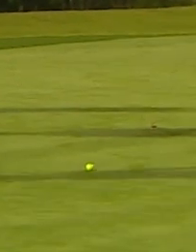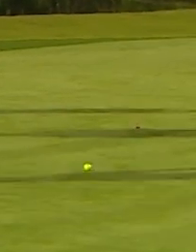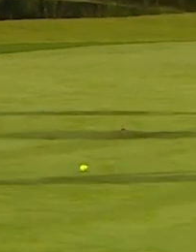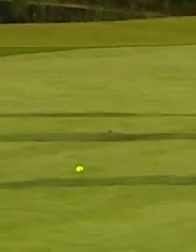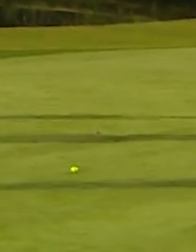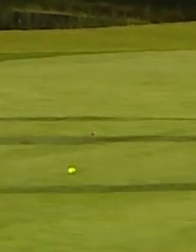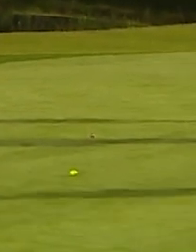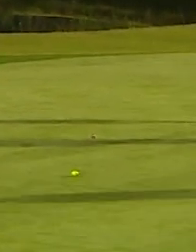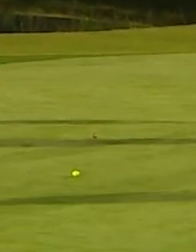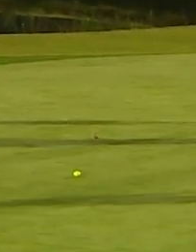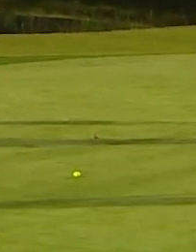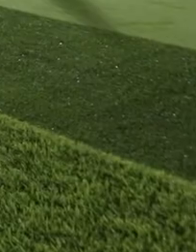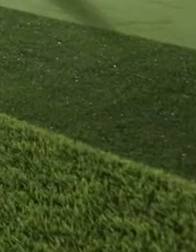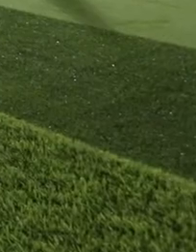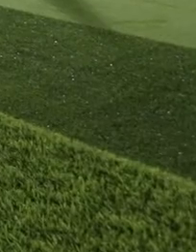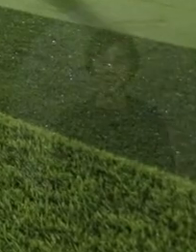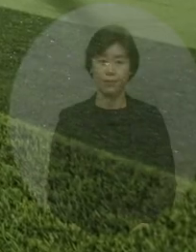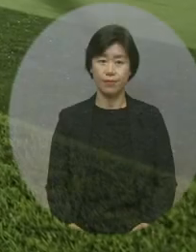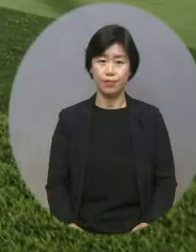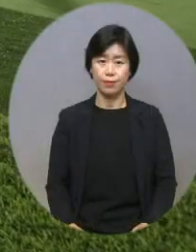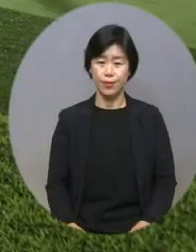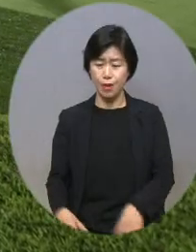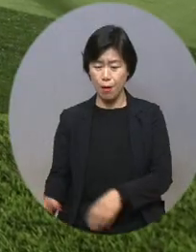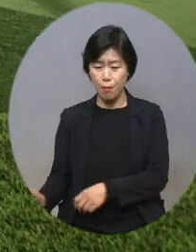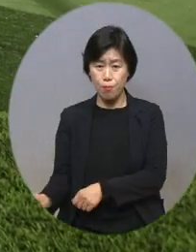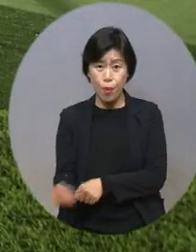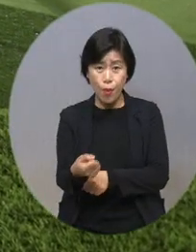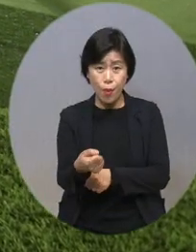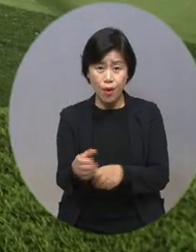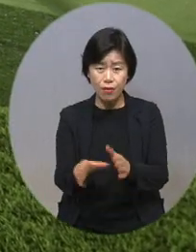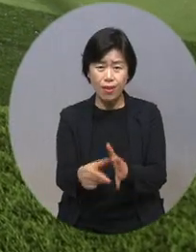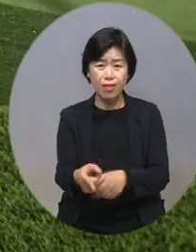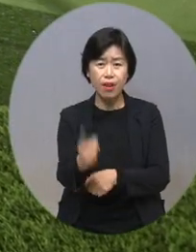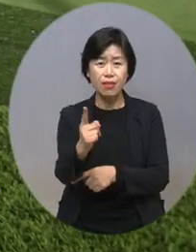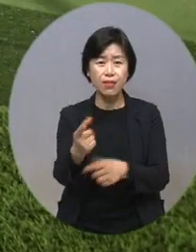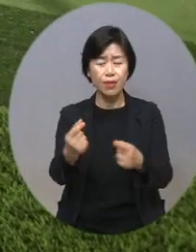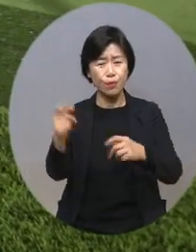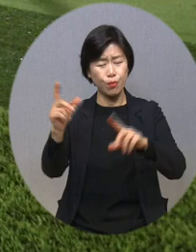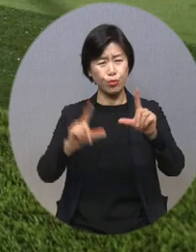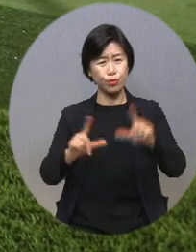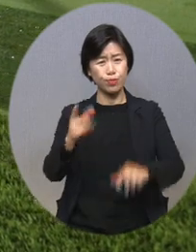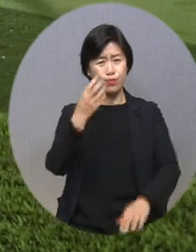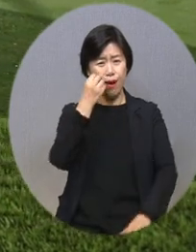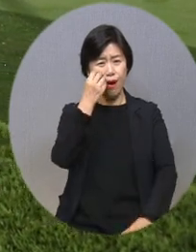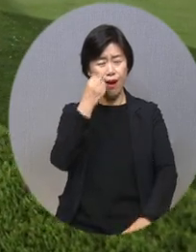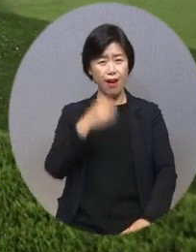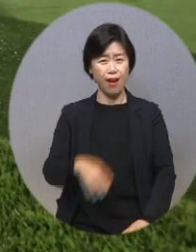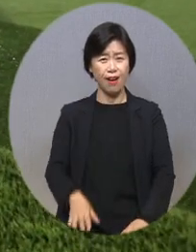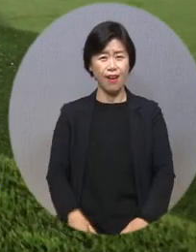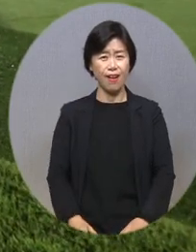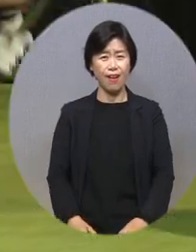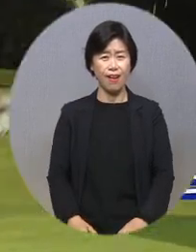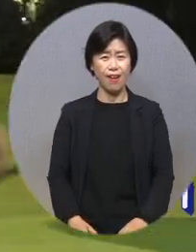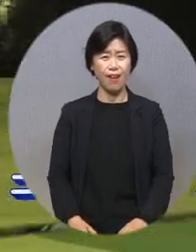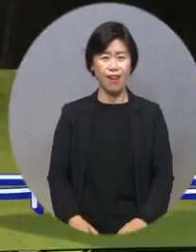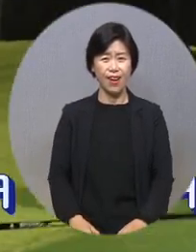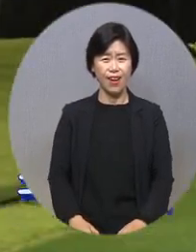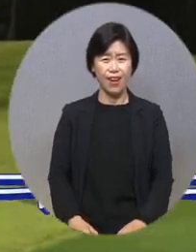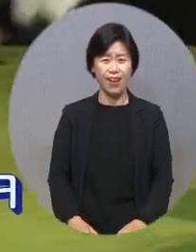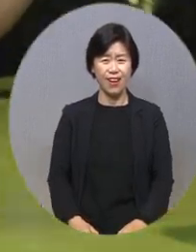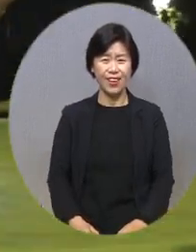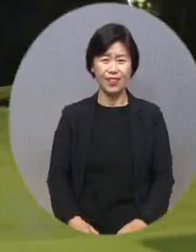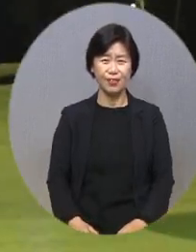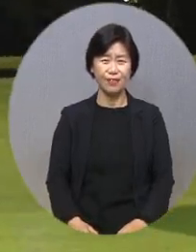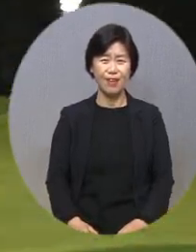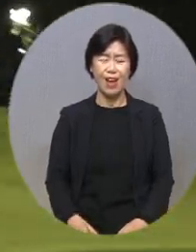오빠 약간 볼을 낚시처럼 걷어 올린다. 아니 왜 공포 잡아서 낚시해? 힘드니까. 진짜 오빠.